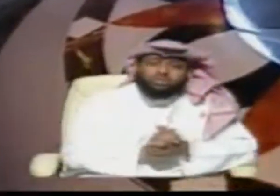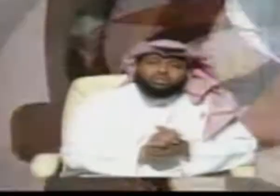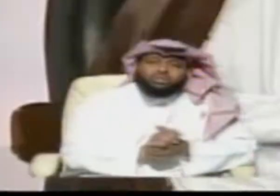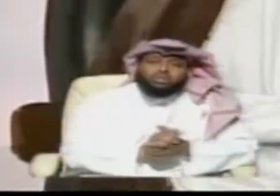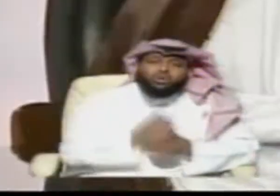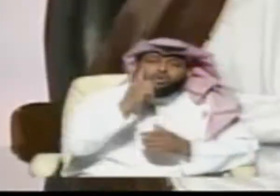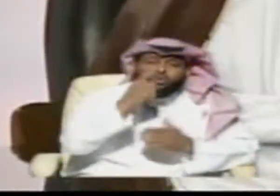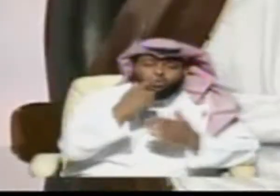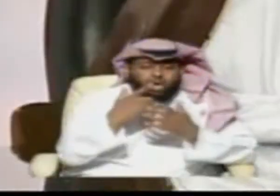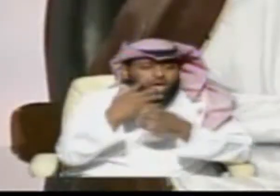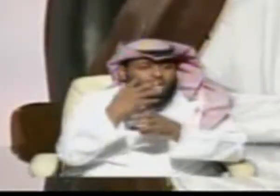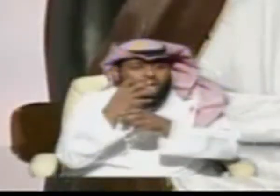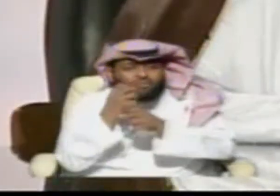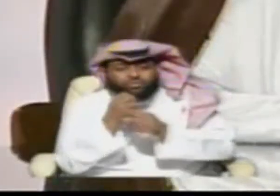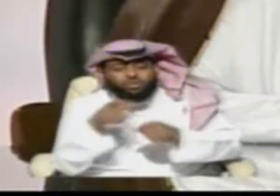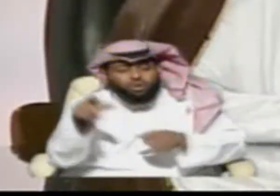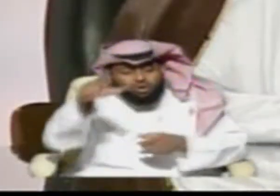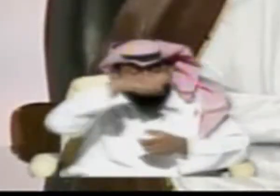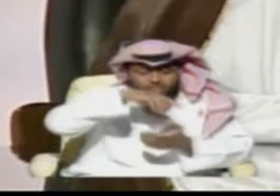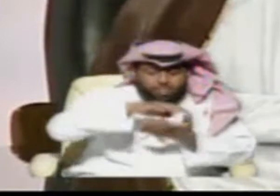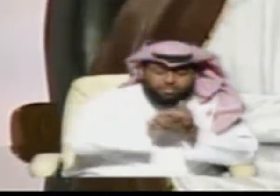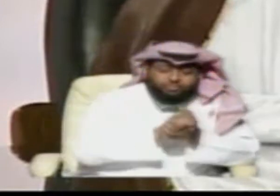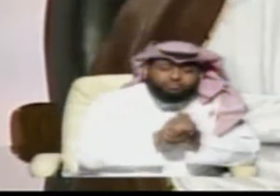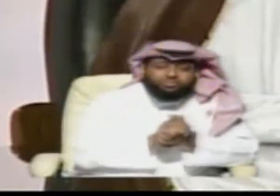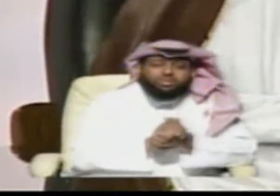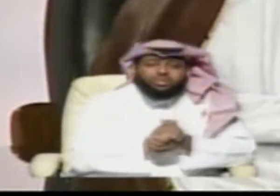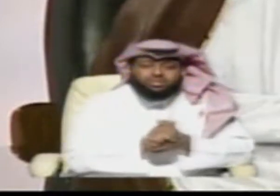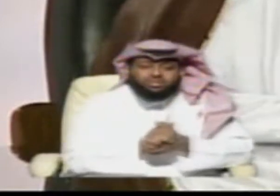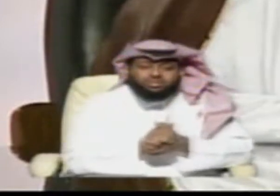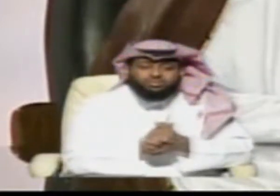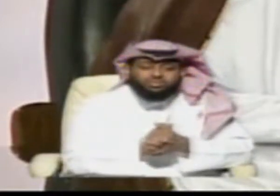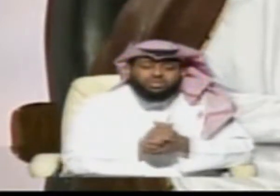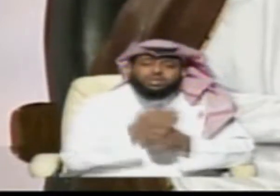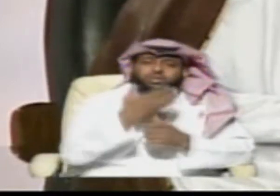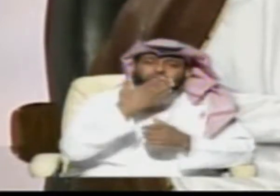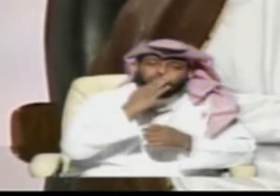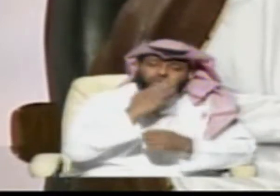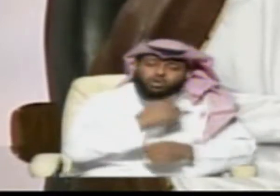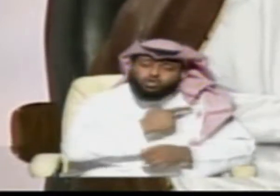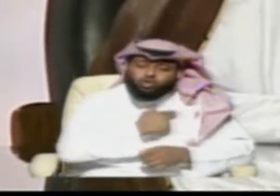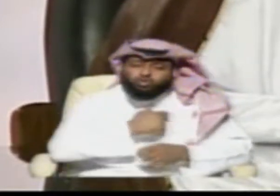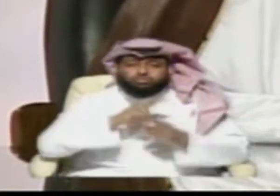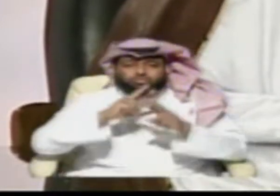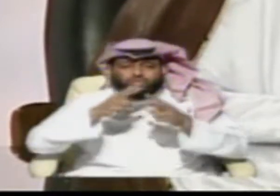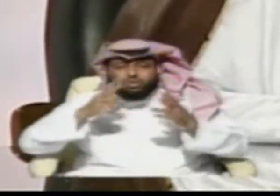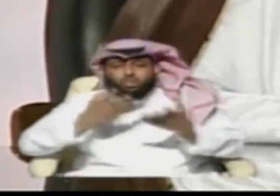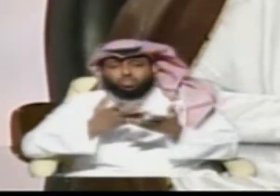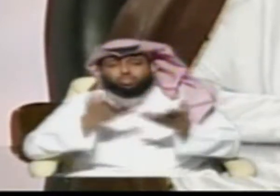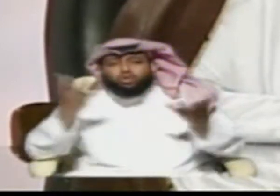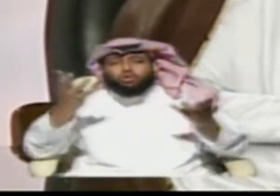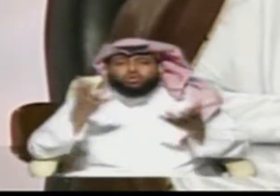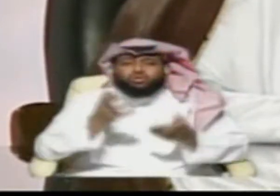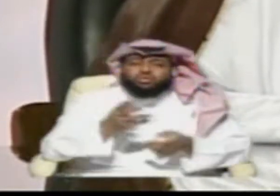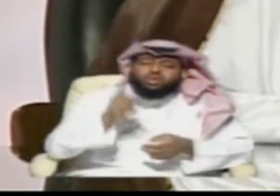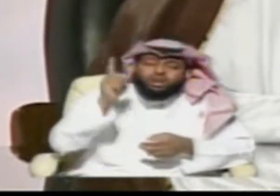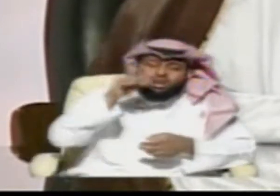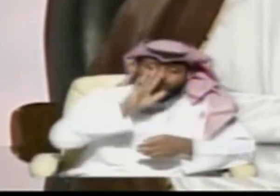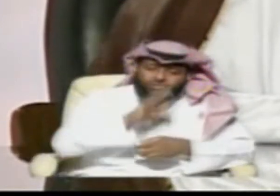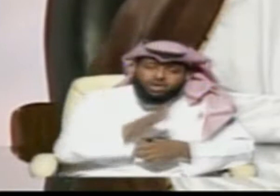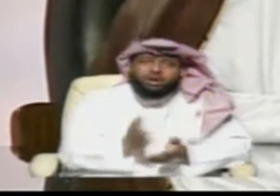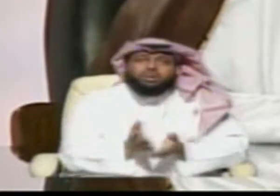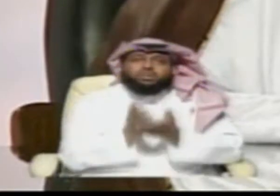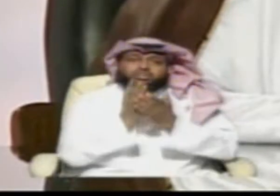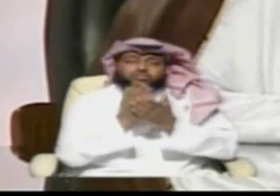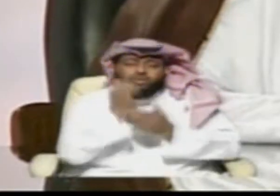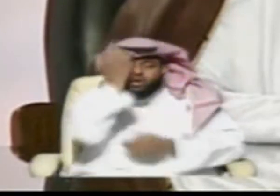عليه، جل ثناؤه وعز جاره وتقدست أسماؤه، أن يجعل لإخواننا في غزة فرجا